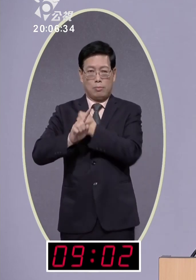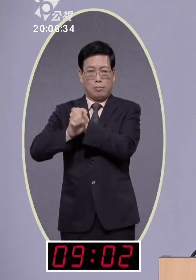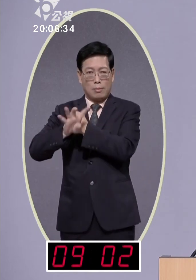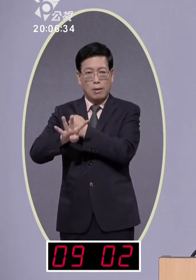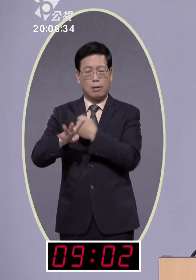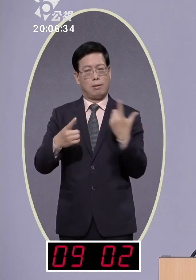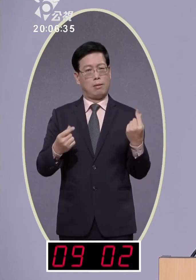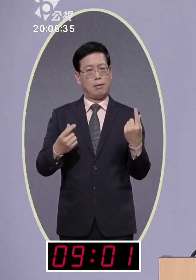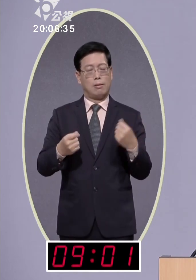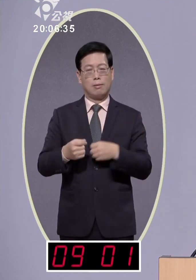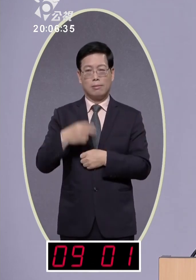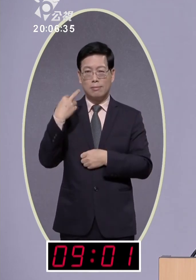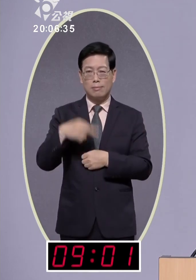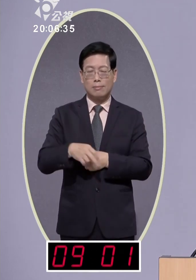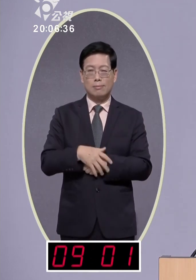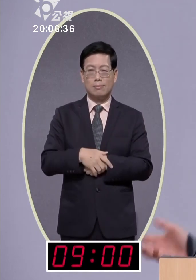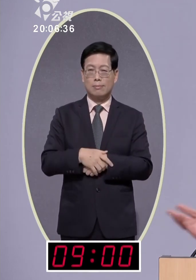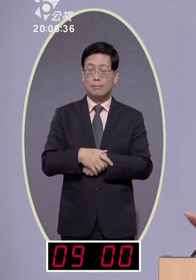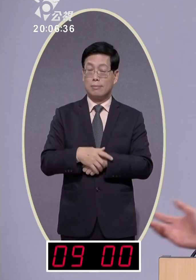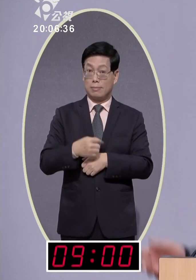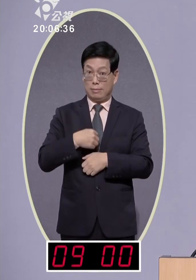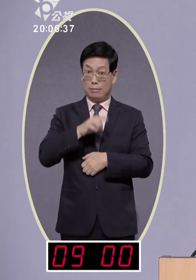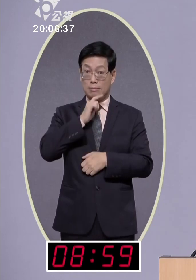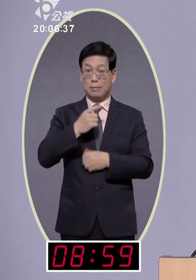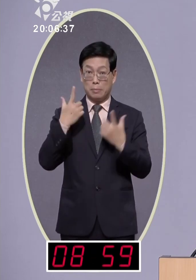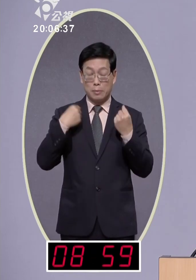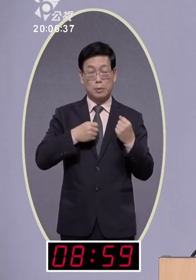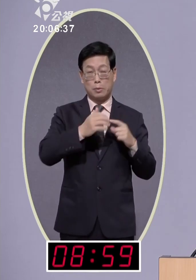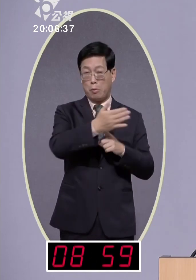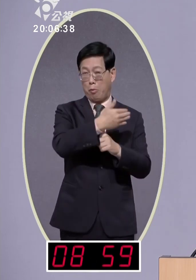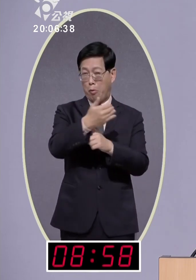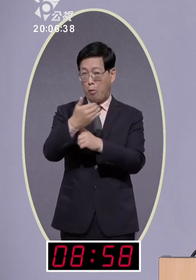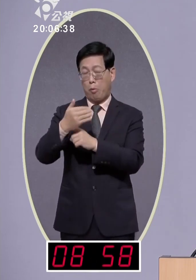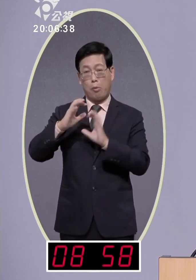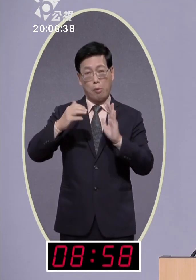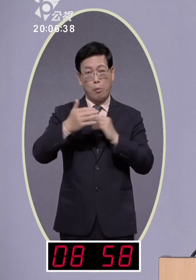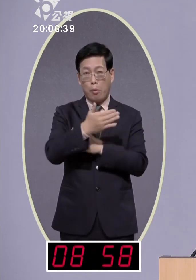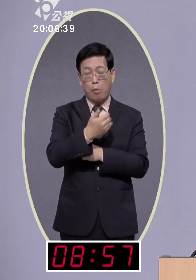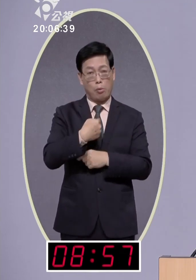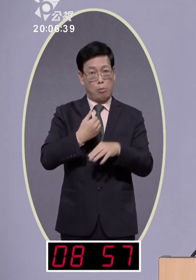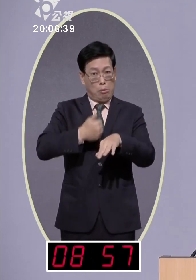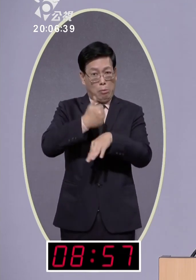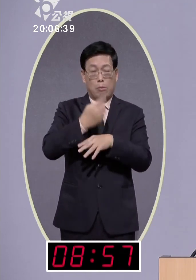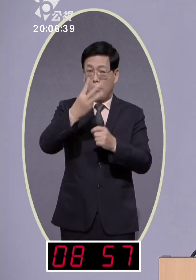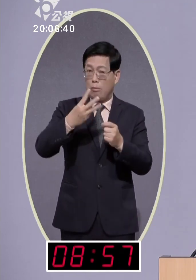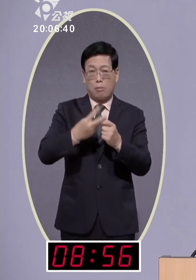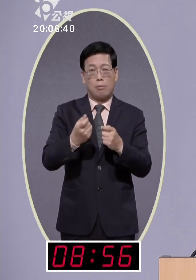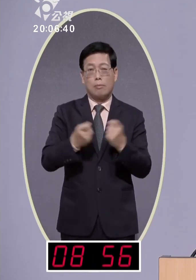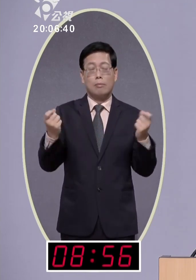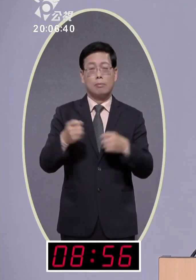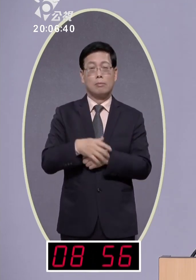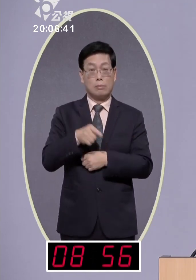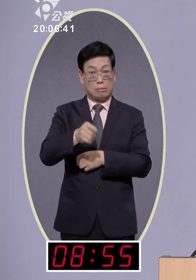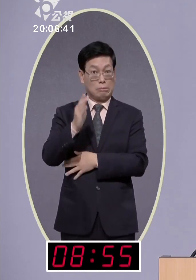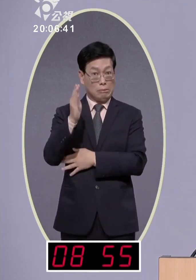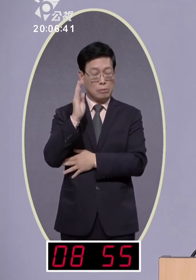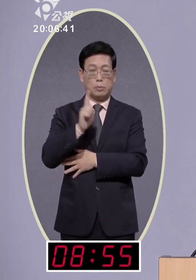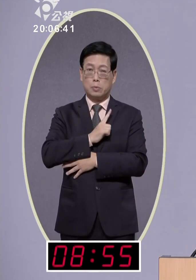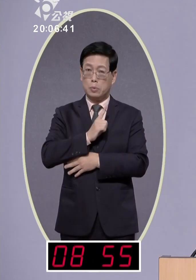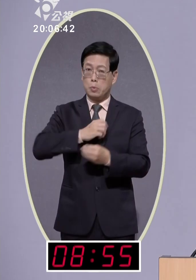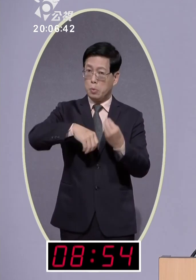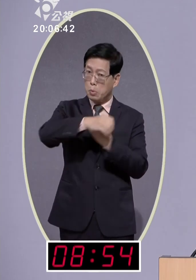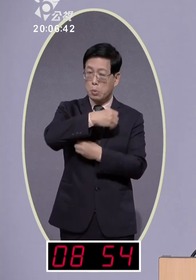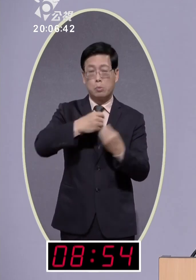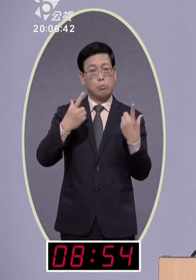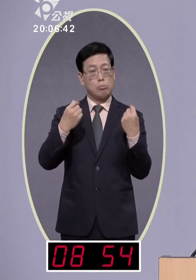统。另外，我们这满场不就是国旗吗？我已经担任总统三年多来，这个政府的运作不